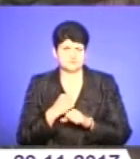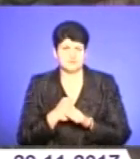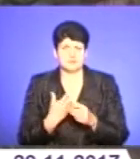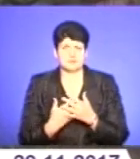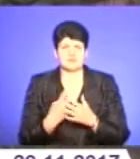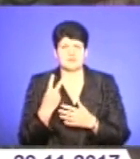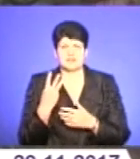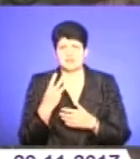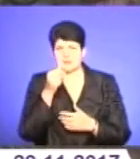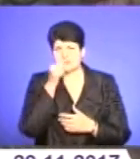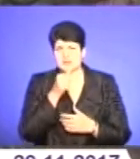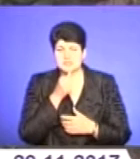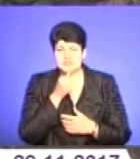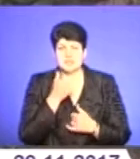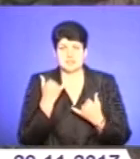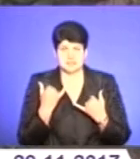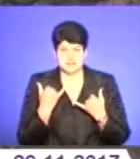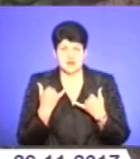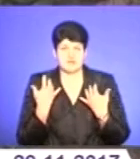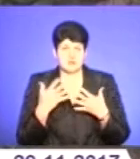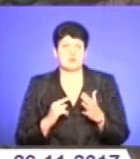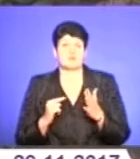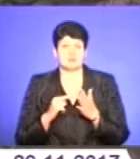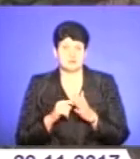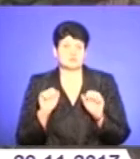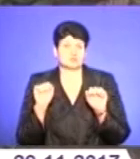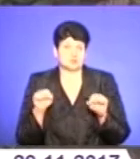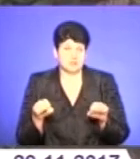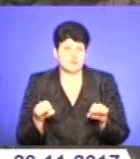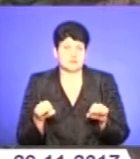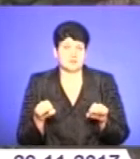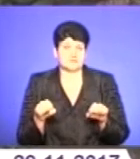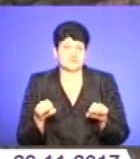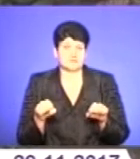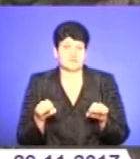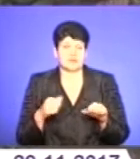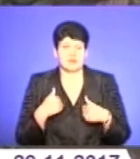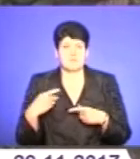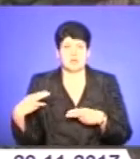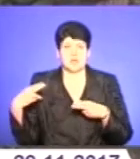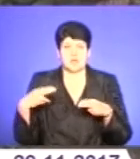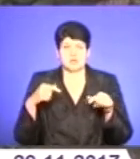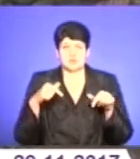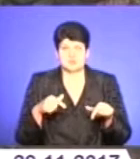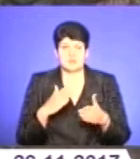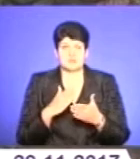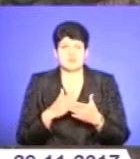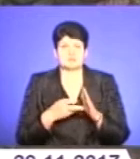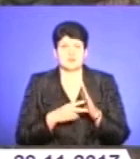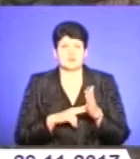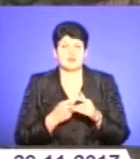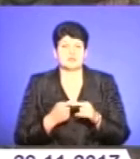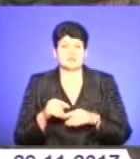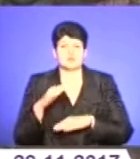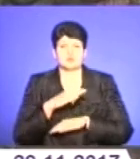порядку 2-3 місяців, і зараз якраз випала в мене можливість, нагода, і я приїхала сюди, і ми спланували цей